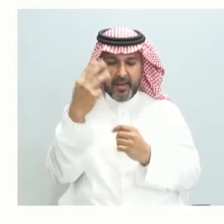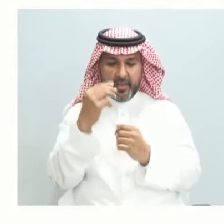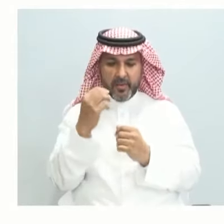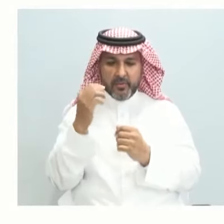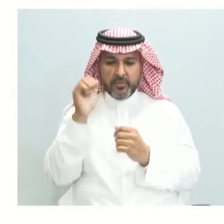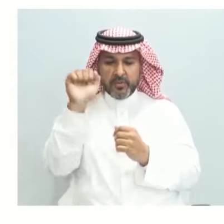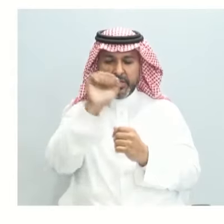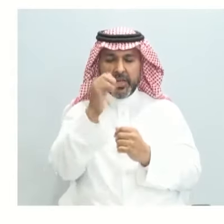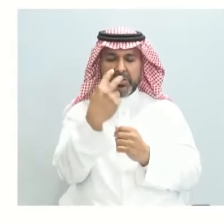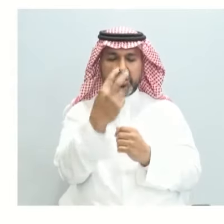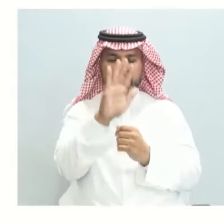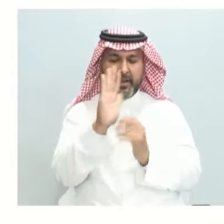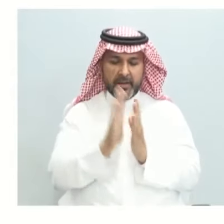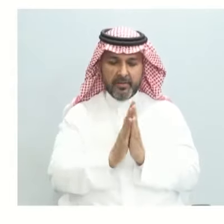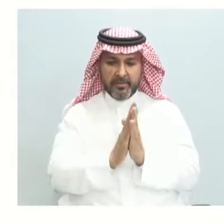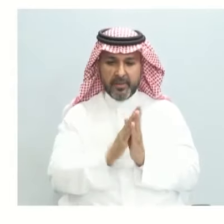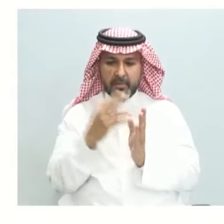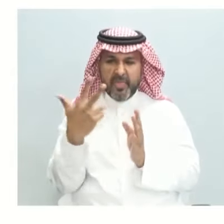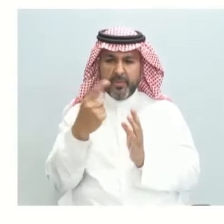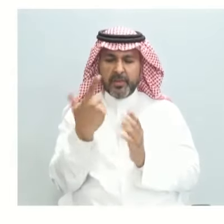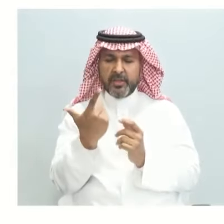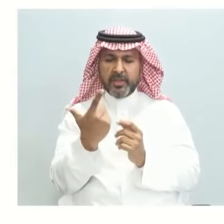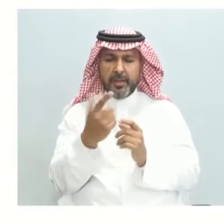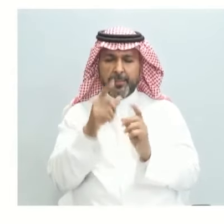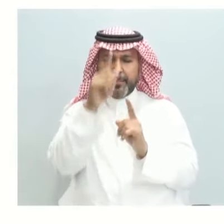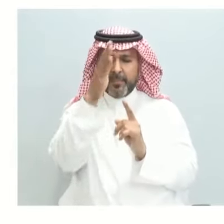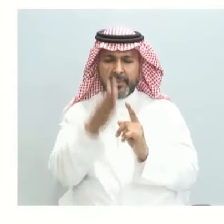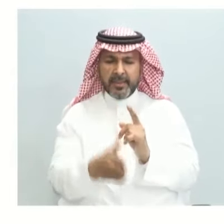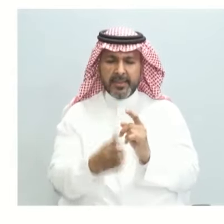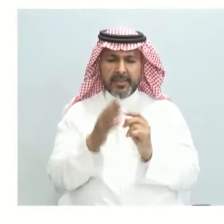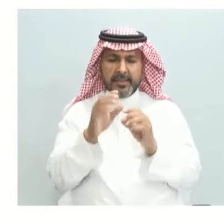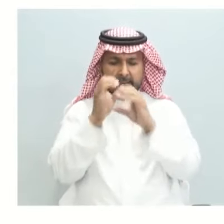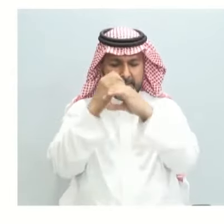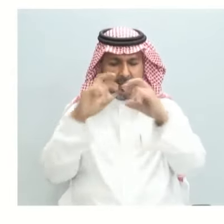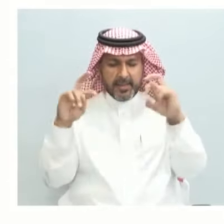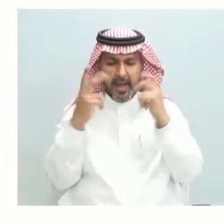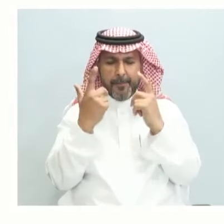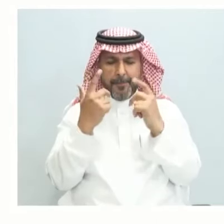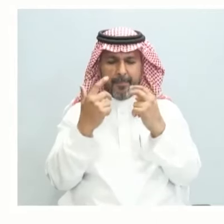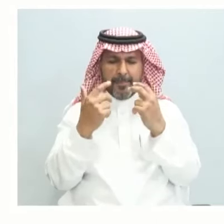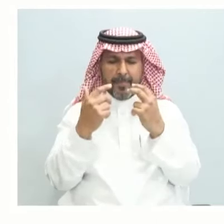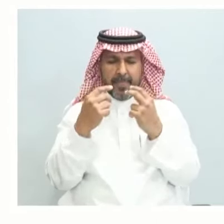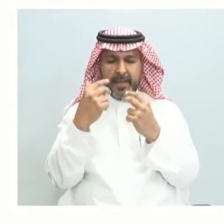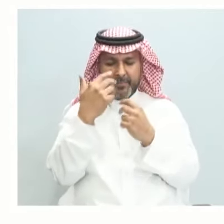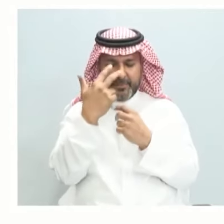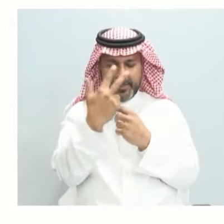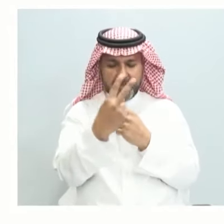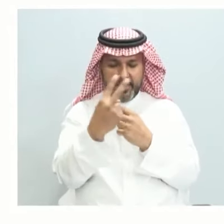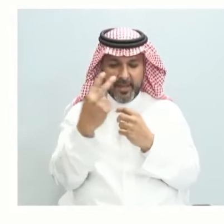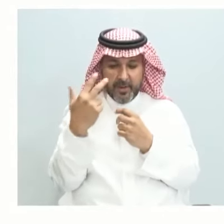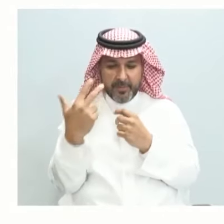18 صاد عباره عن تسعه ضرب اثنان اي ثلاثه اس اثنين ضرب اثنين اس واحد مضروبه